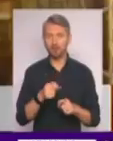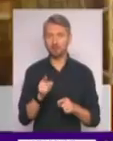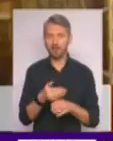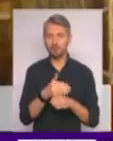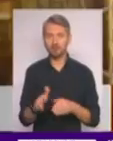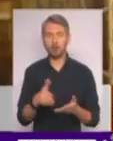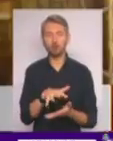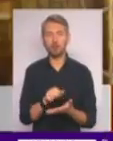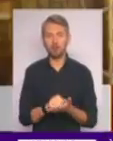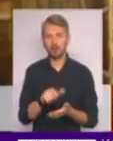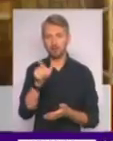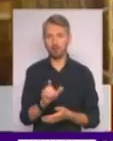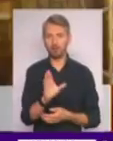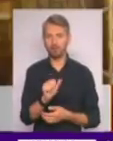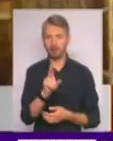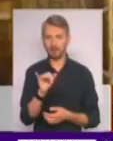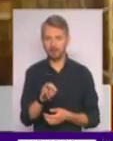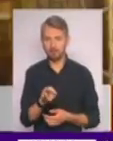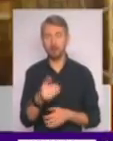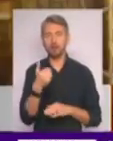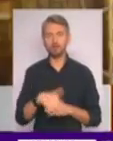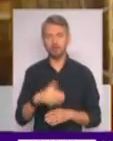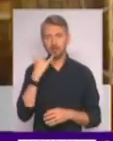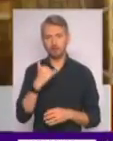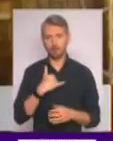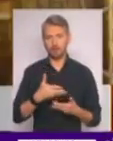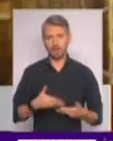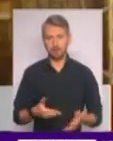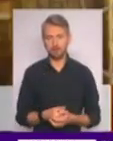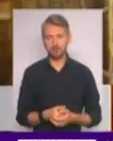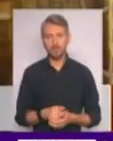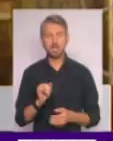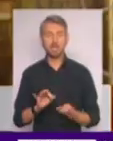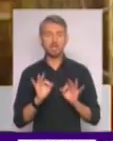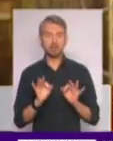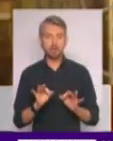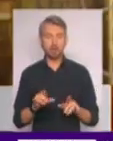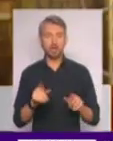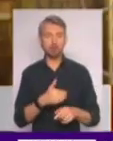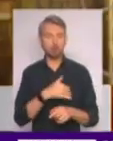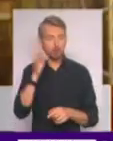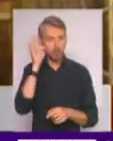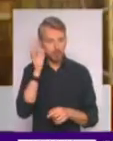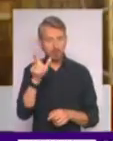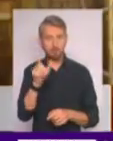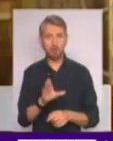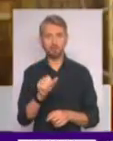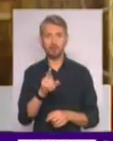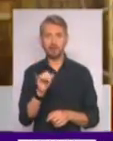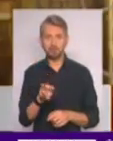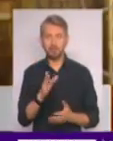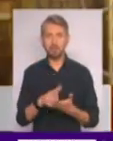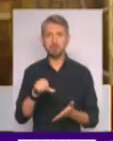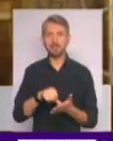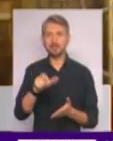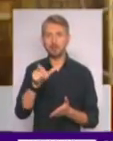якою опікується пан Вадим. Тож, будь ласка, вже долучайтеся до нашої розмови. Ну і, звичайно, я також хочу нагадати, що пан Вадим є представником постійної комісії